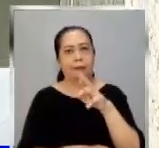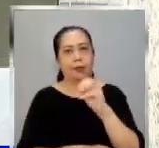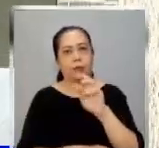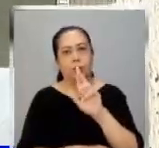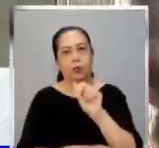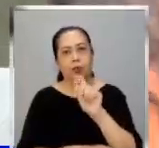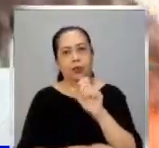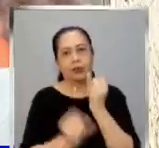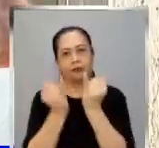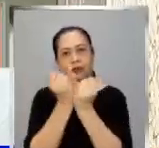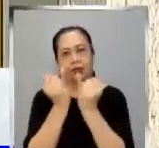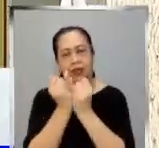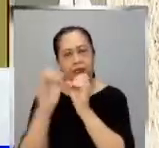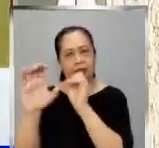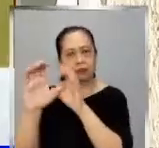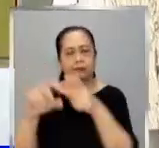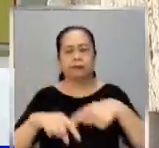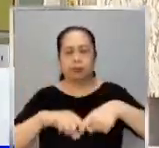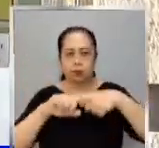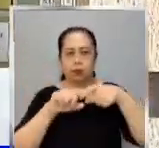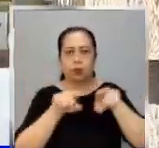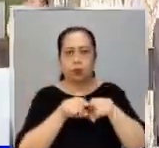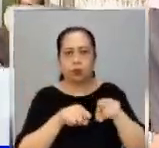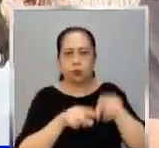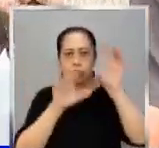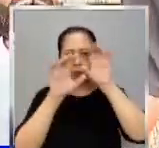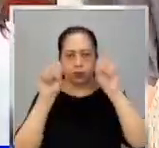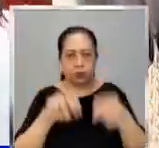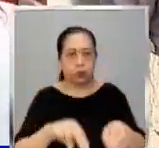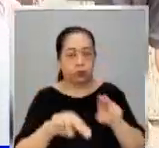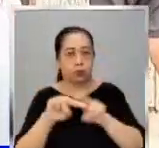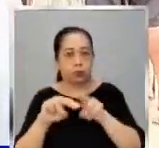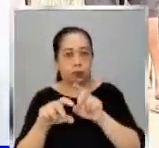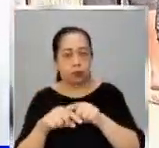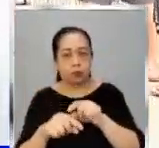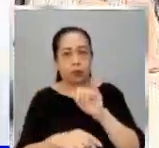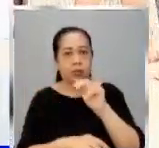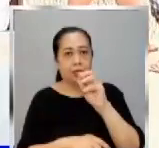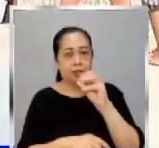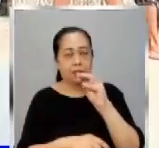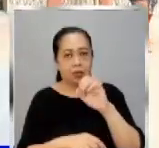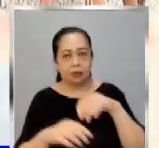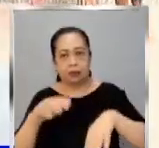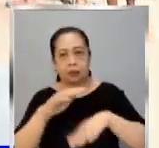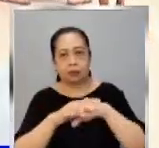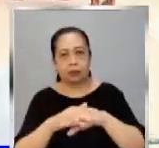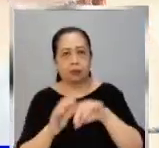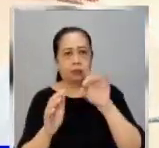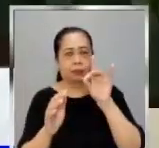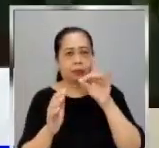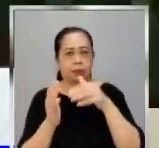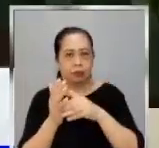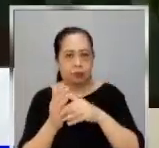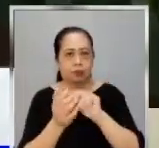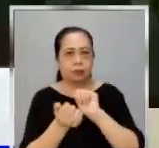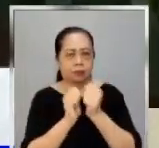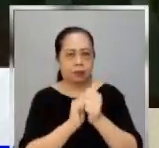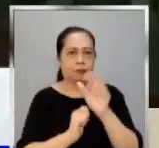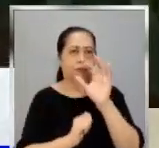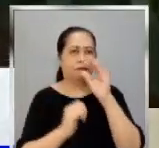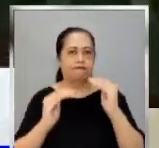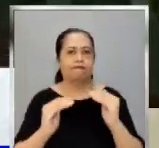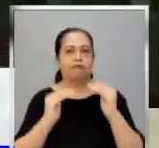PhilHealth. Pinasuspindi rin daw ng Pangulo ang pagtataas ng income ceiling mula 80,000 piso sa 90,000